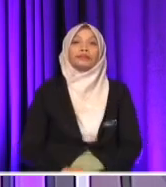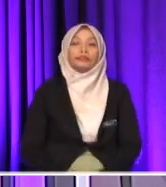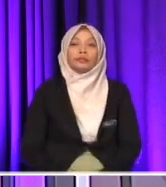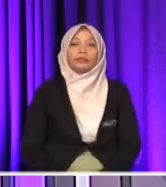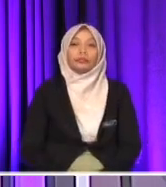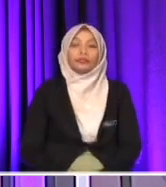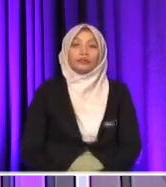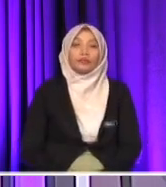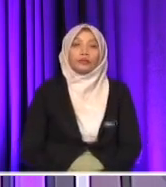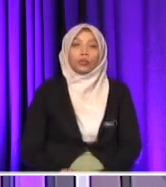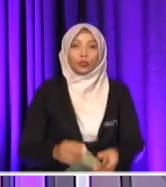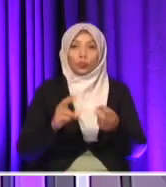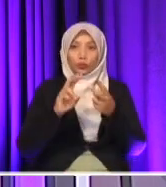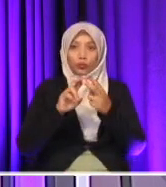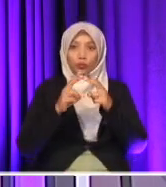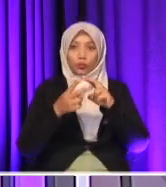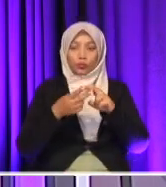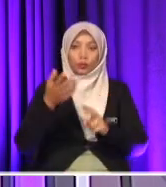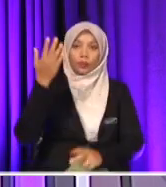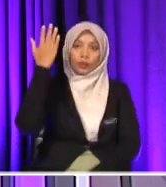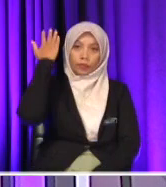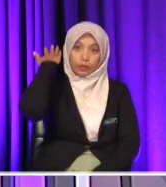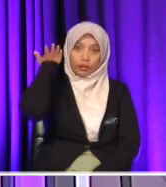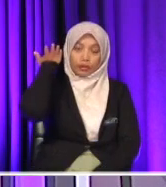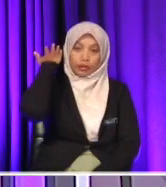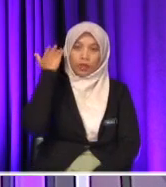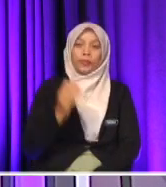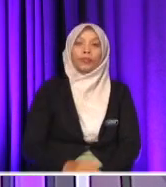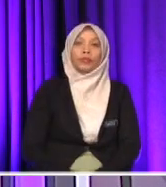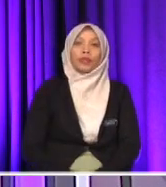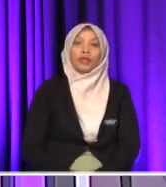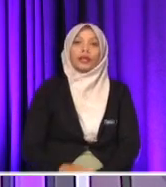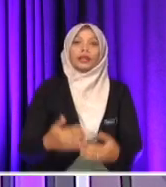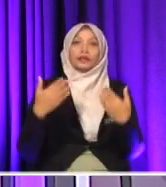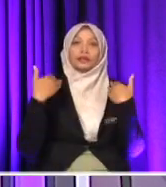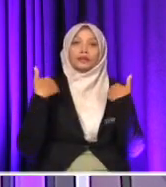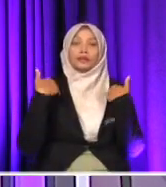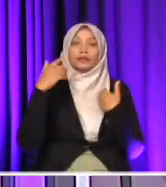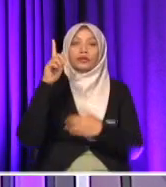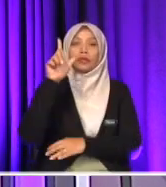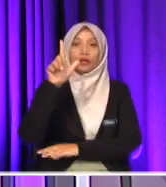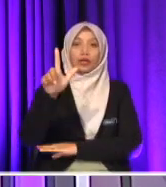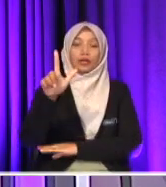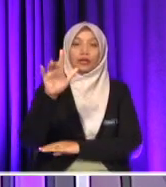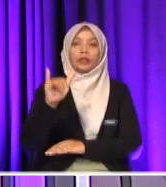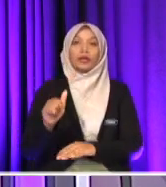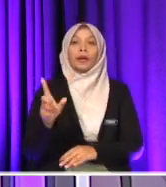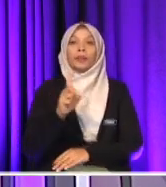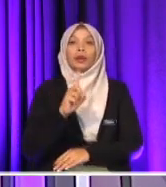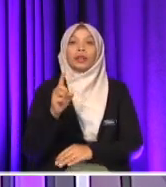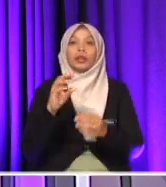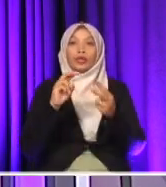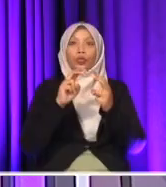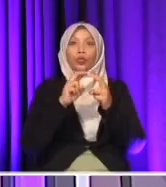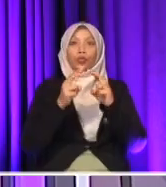di belakang, VIL. VIL, dia adalah litar kearuhan. L tadi kan? Litar kearuhan. Yang mana kita jumpa huruf V